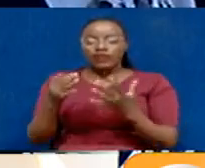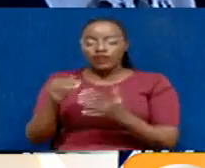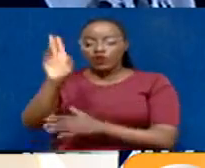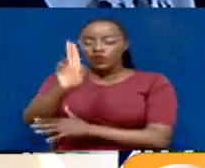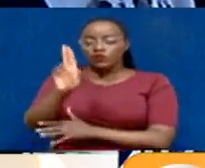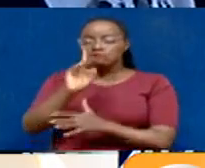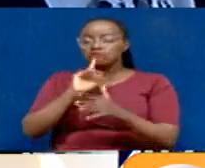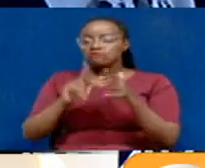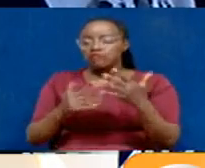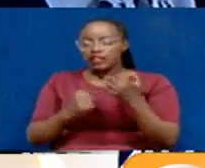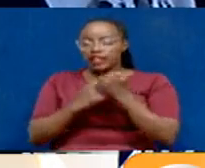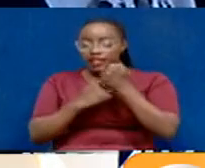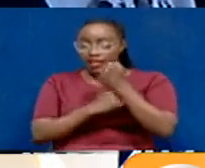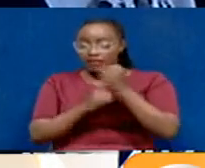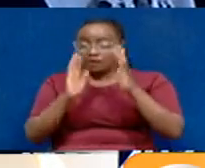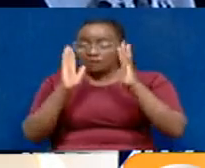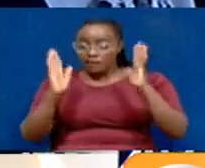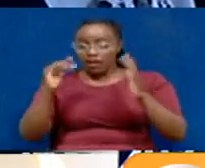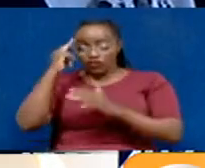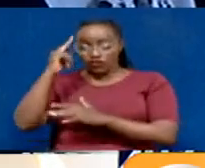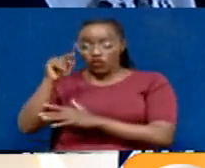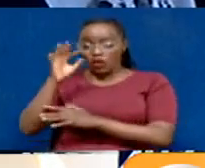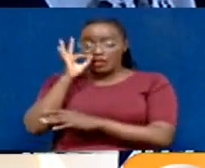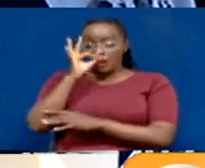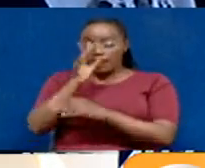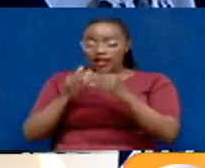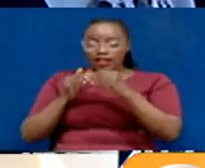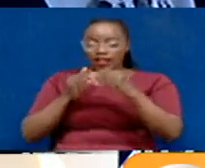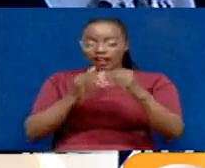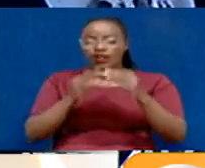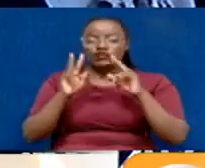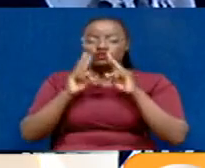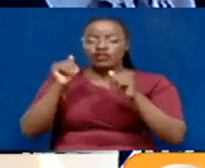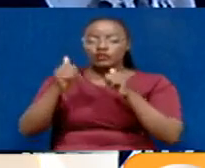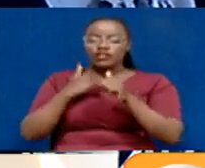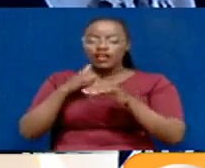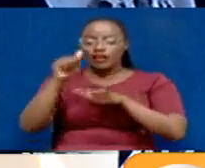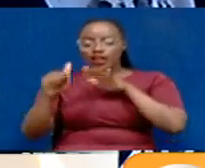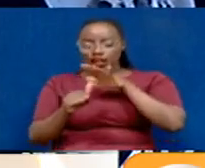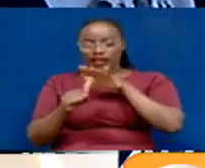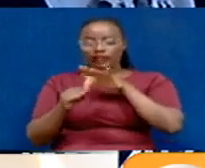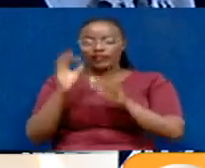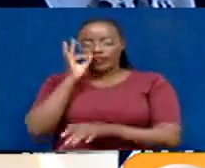Kenyatta anasema nguzo kuu katika muhula wake uongozini ni kufuata ramani aliyochora Kibaki.